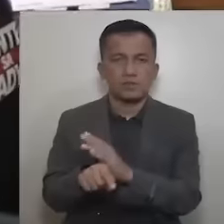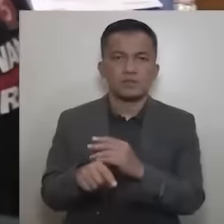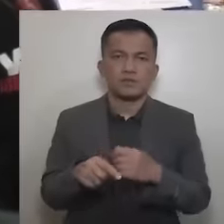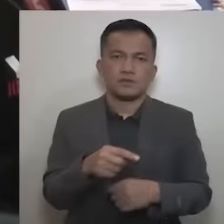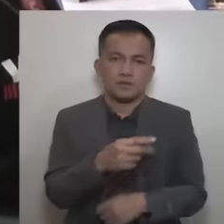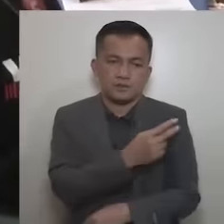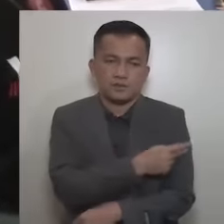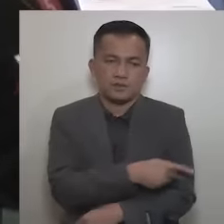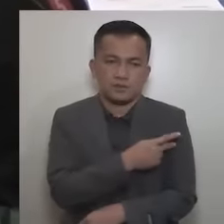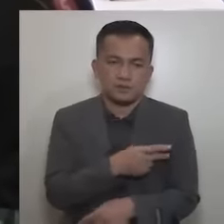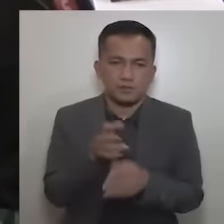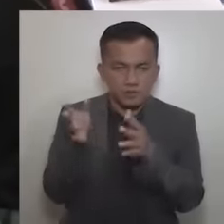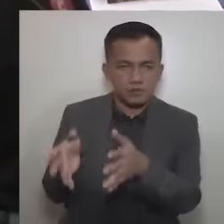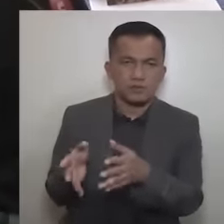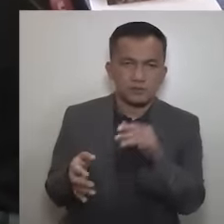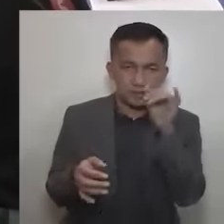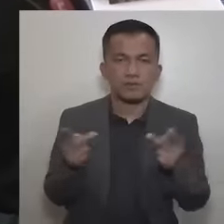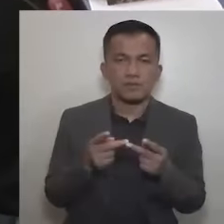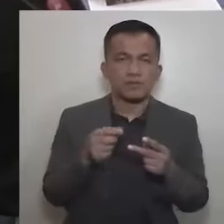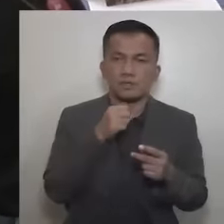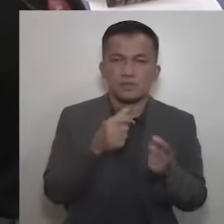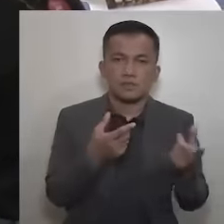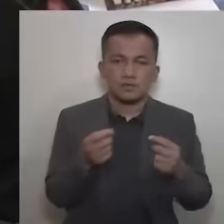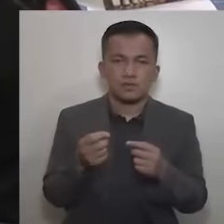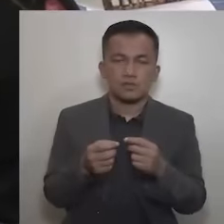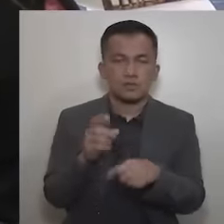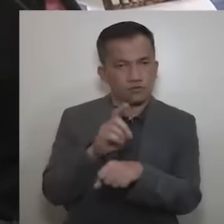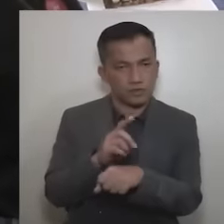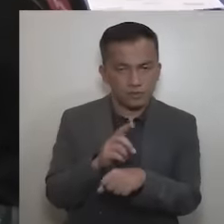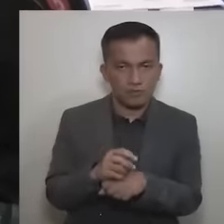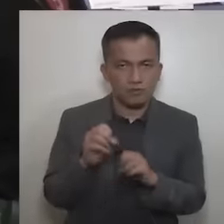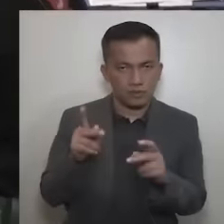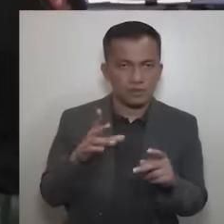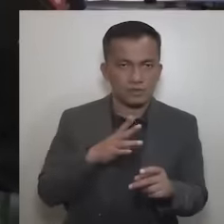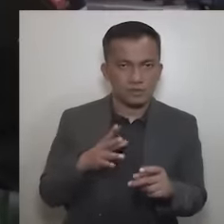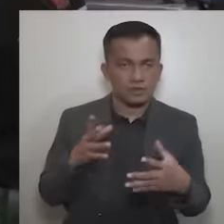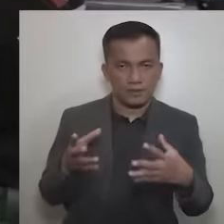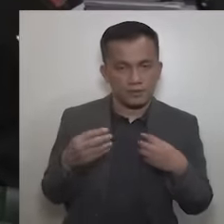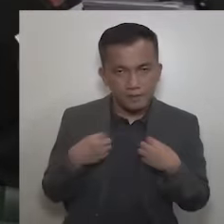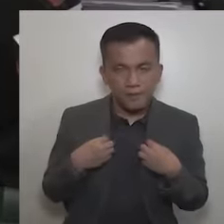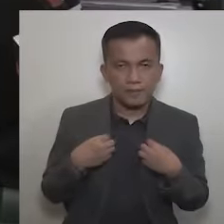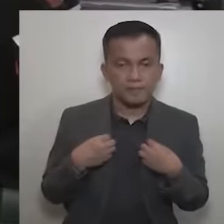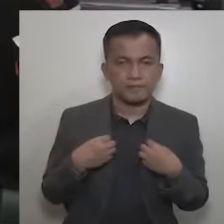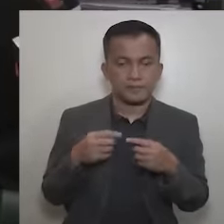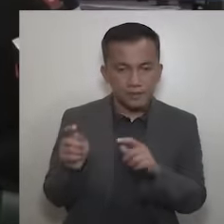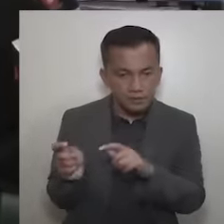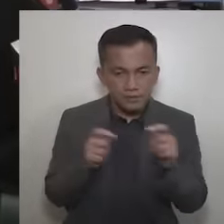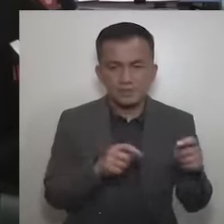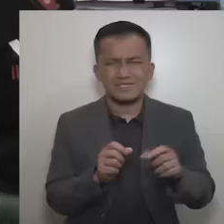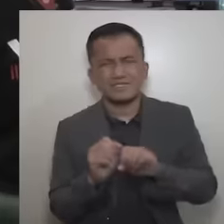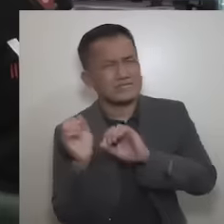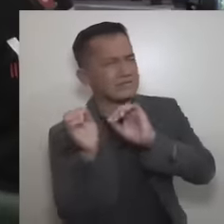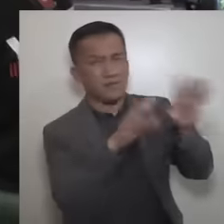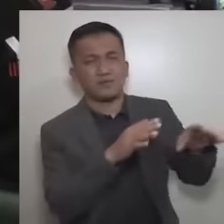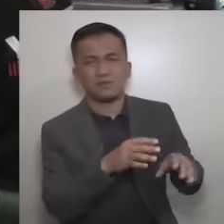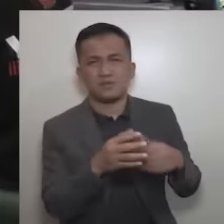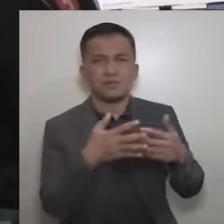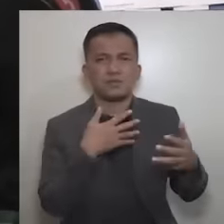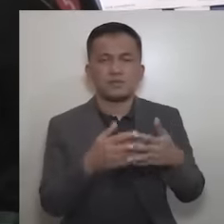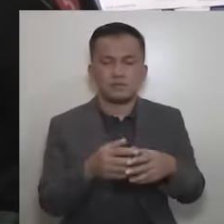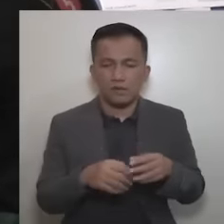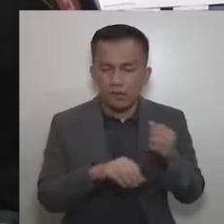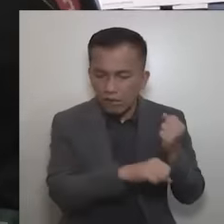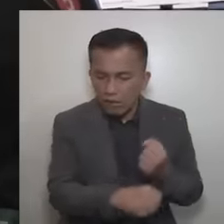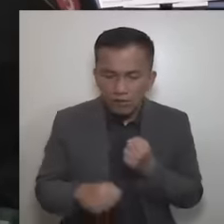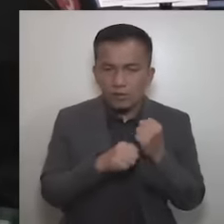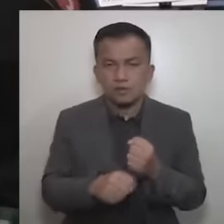isang pasyente na pinabayaan niya, hindi niya ginawa ang line of duty niya. Okay lang yung matatanggap namin na ilipat siya, itapon siya kahit